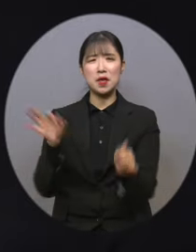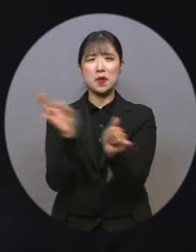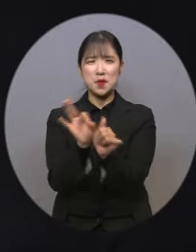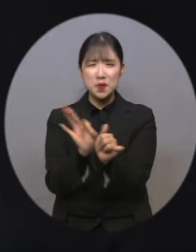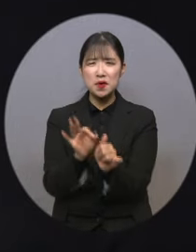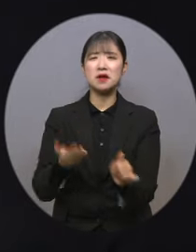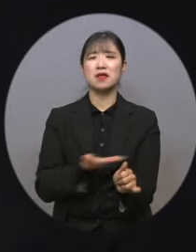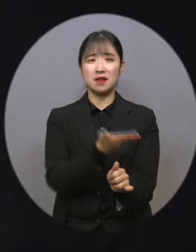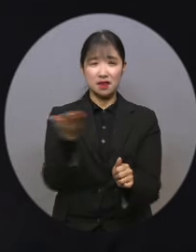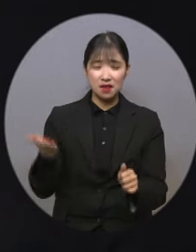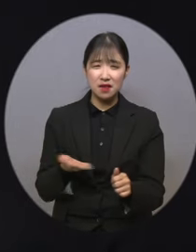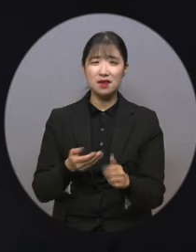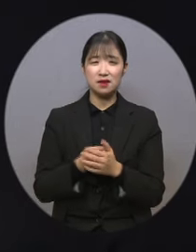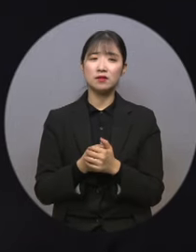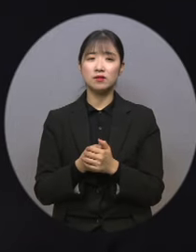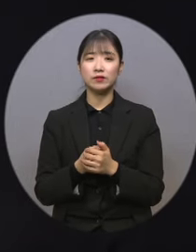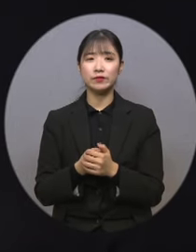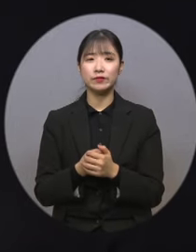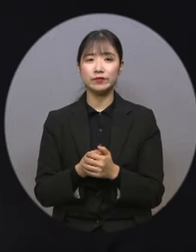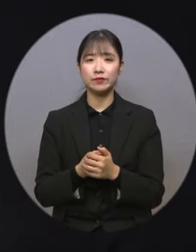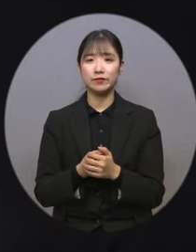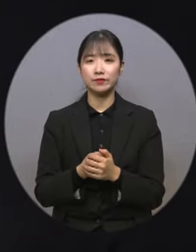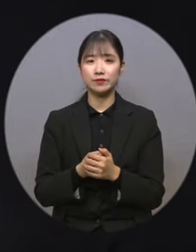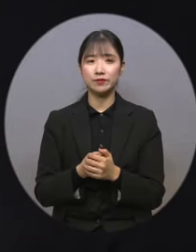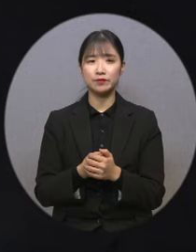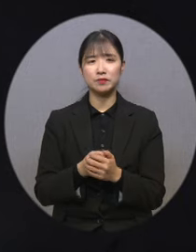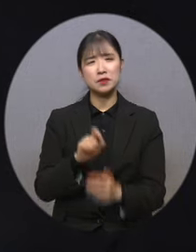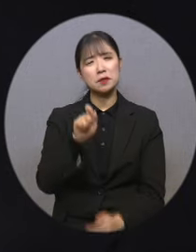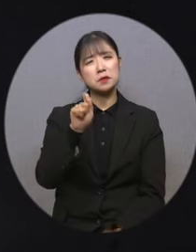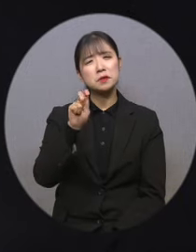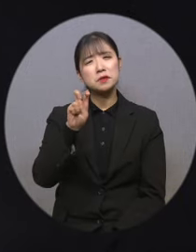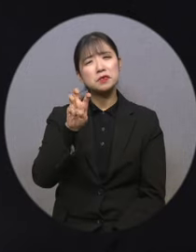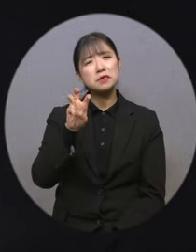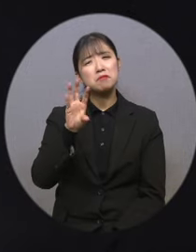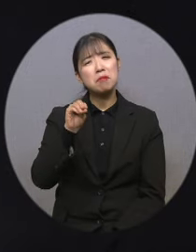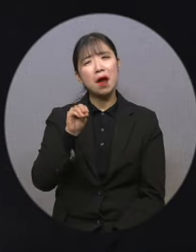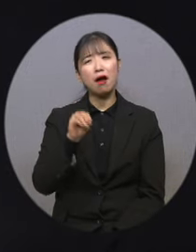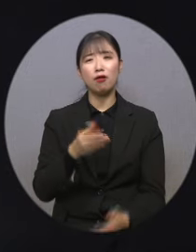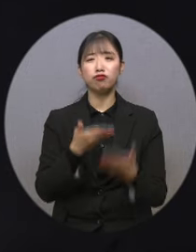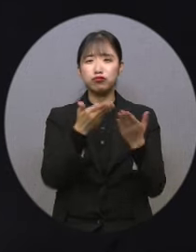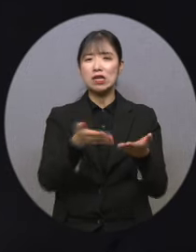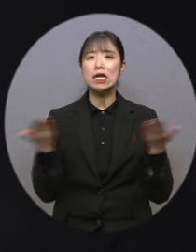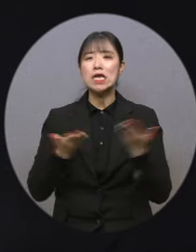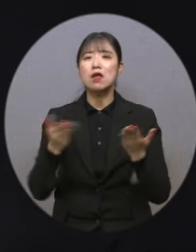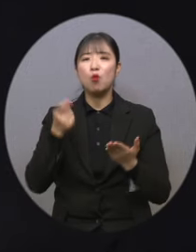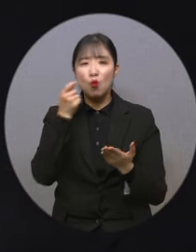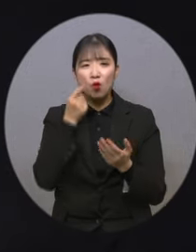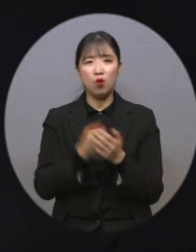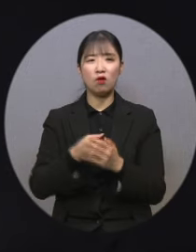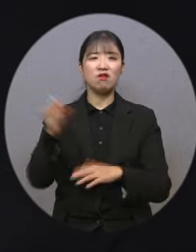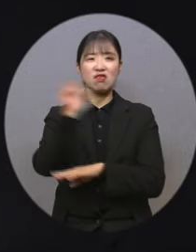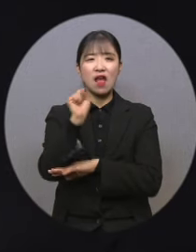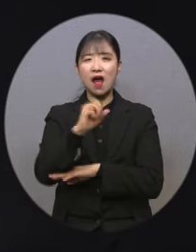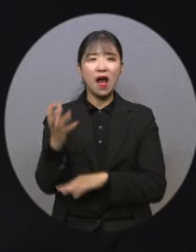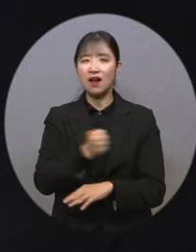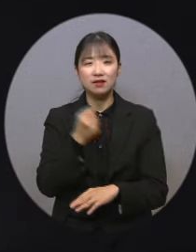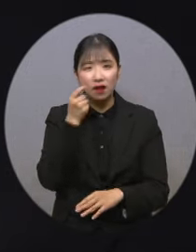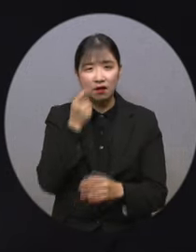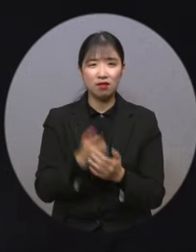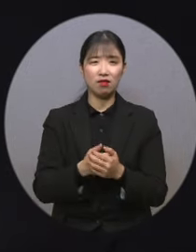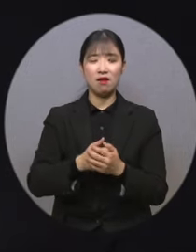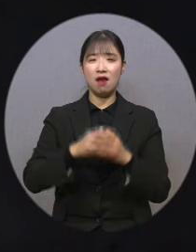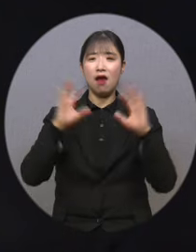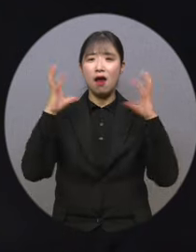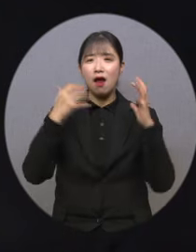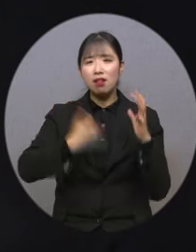되어주는 돈 이런것은 먹으며 10만 휘저어 놓고 사는 일도 못하게 하고 자동차도 가지 있으면 안돼 애들